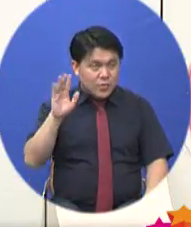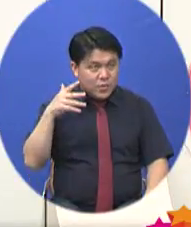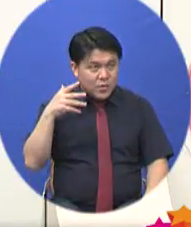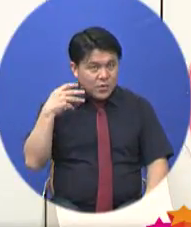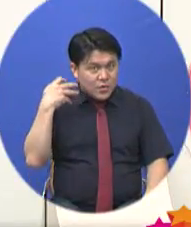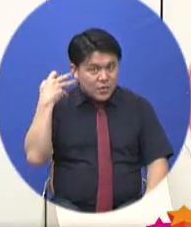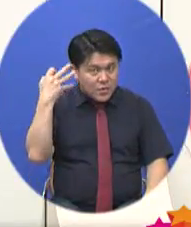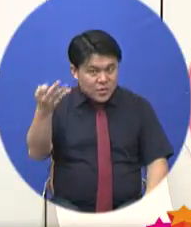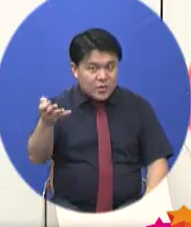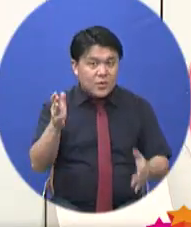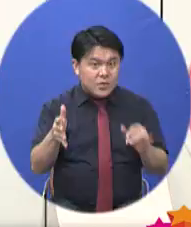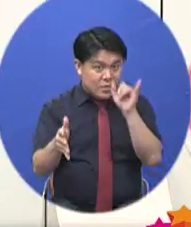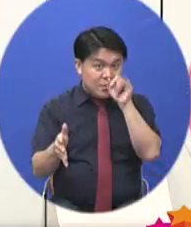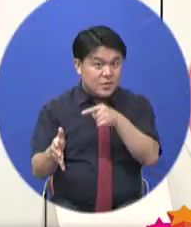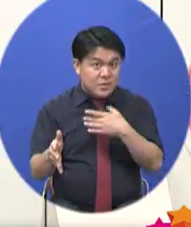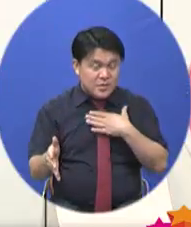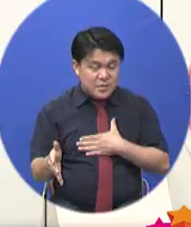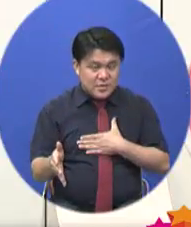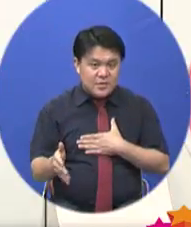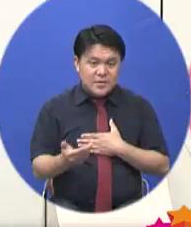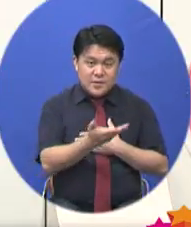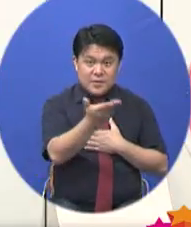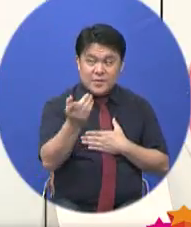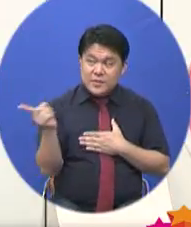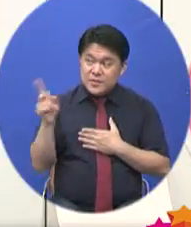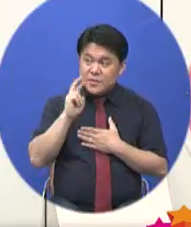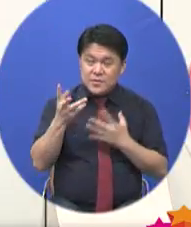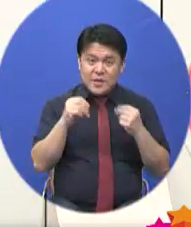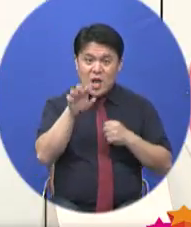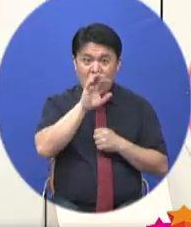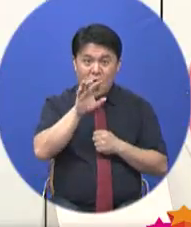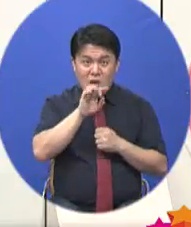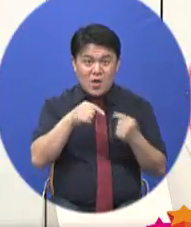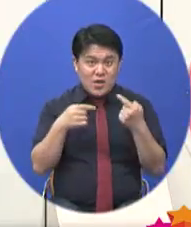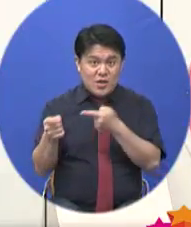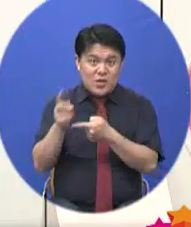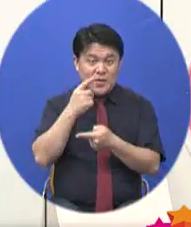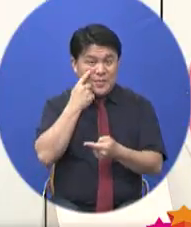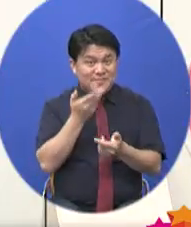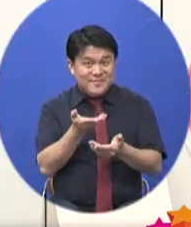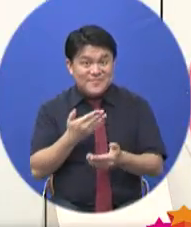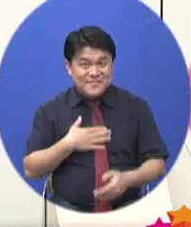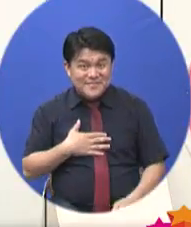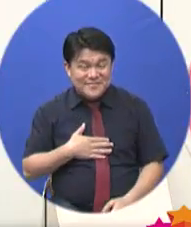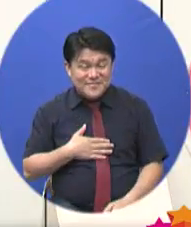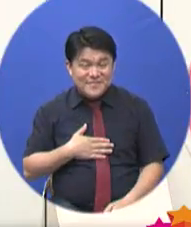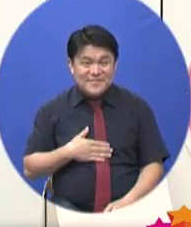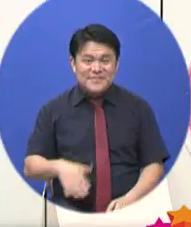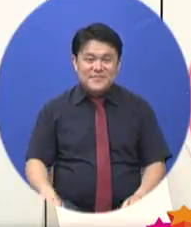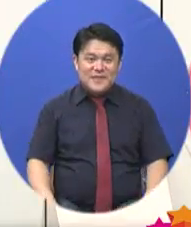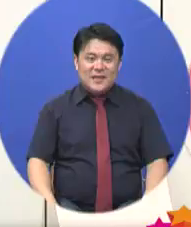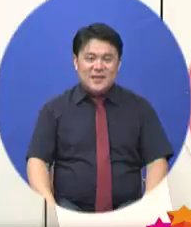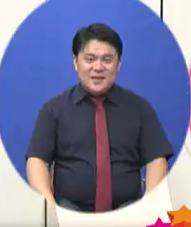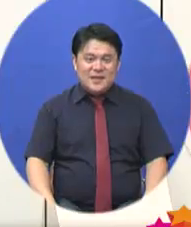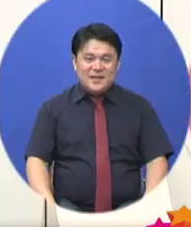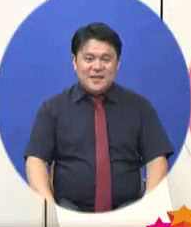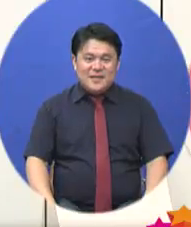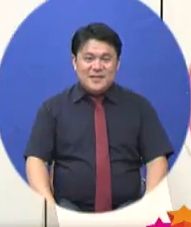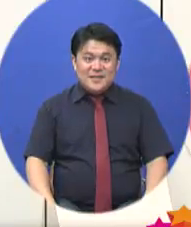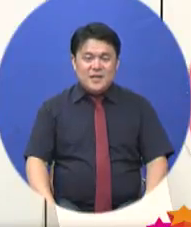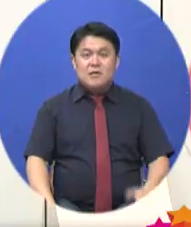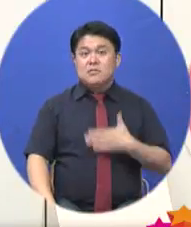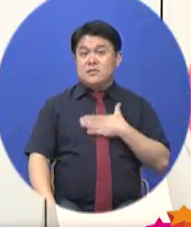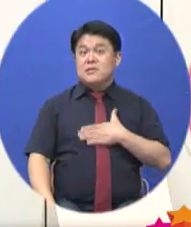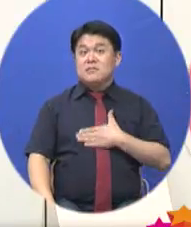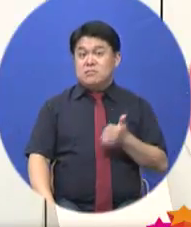거니까 시청자 네. 여러분들도 김영만 선생님 노래 많이 연습하셔서 함께 노래를 네. 더 불러주시면